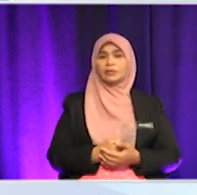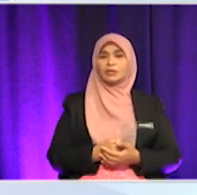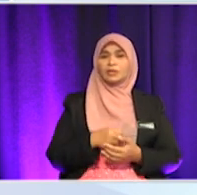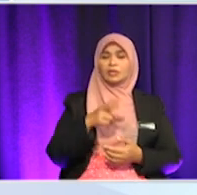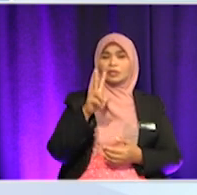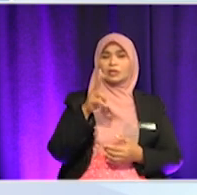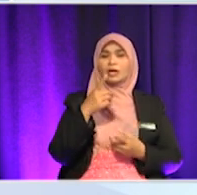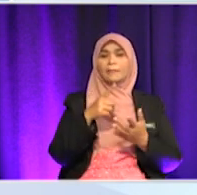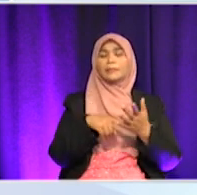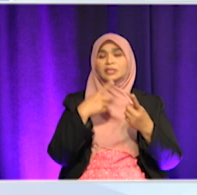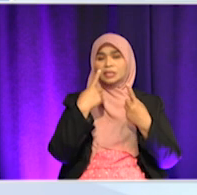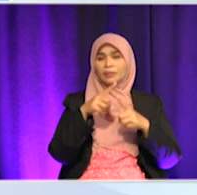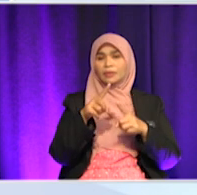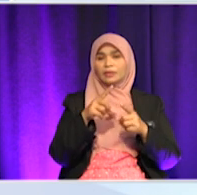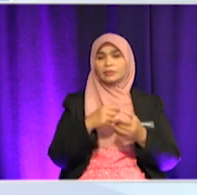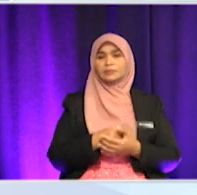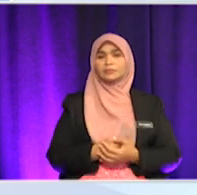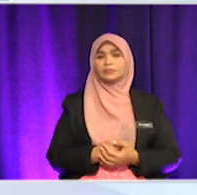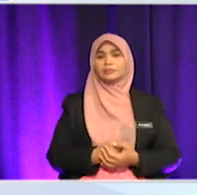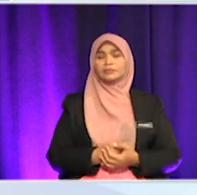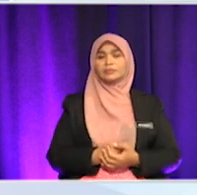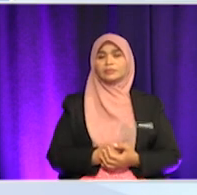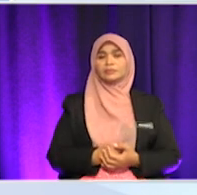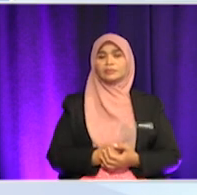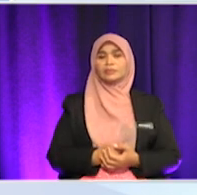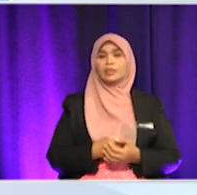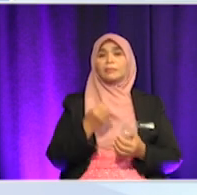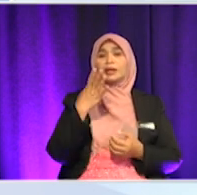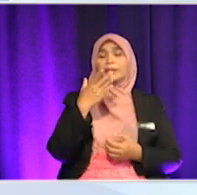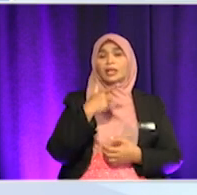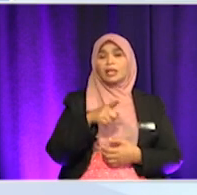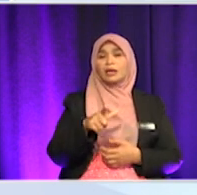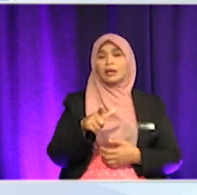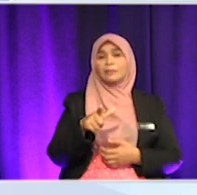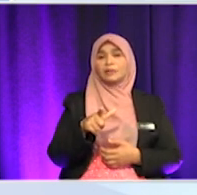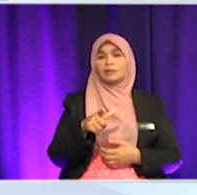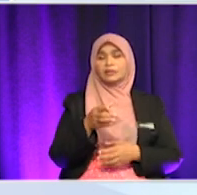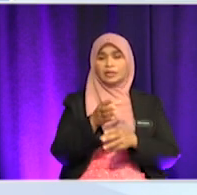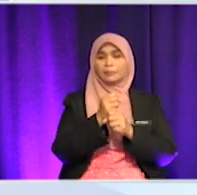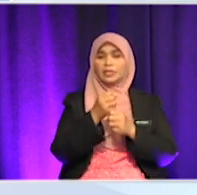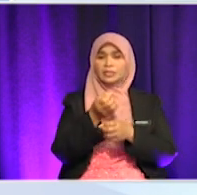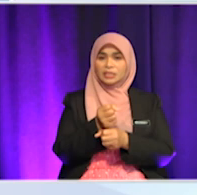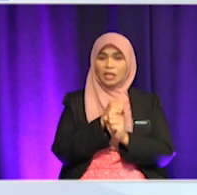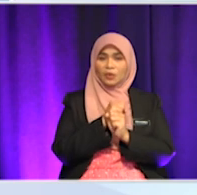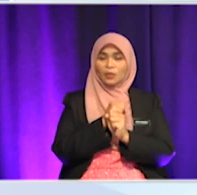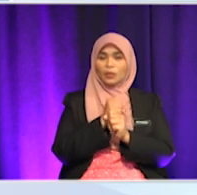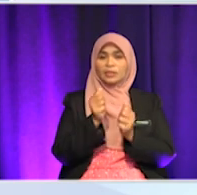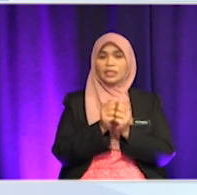Adlina? Berapa agak-agak Farid, berapa lama Farid dengan Akmal dapat menyewa dengan